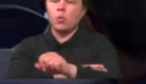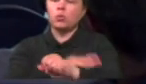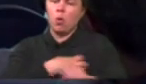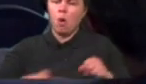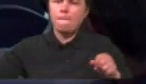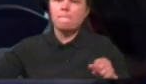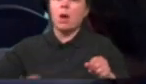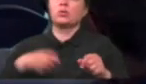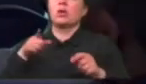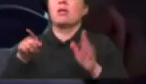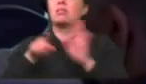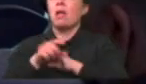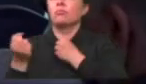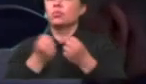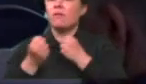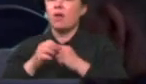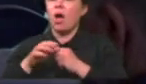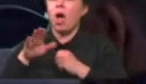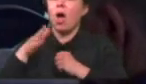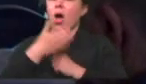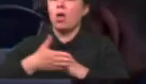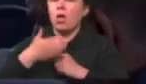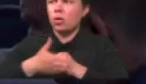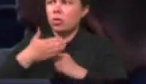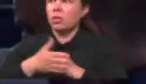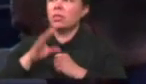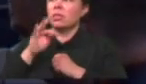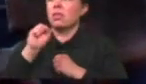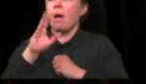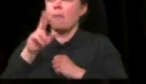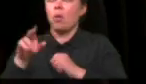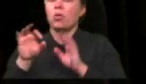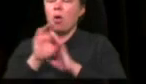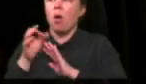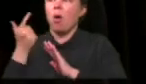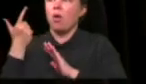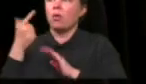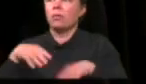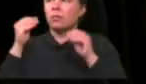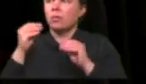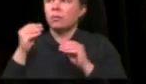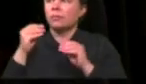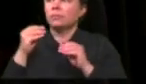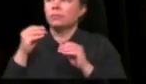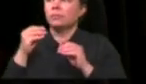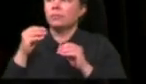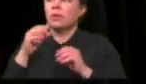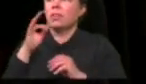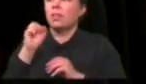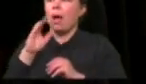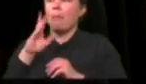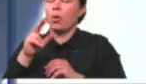czy dla przewoźnika kolei dolnośląskiej, to przede wszystkim inwestycje taborowe. Wiemy, że 2000 na początku tego wieku stan taboru